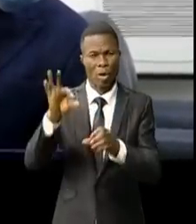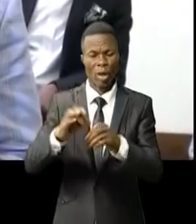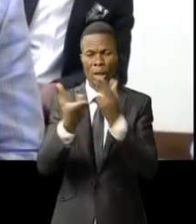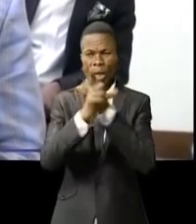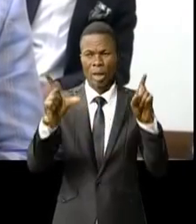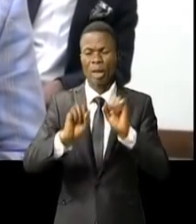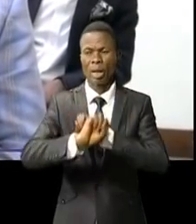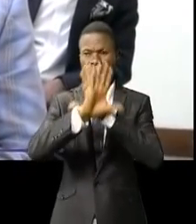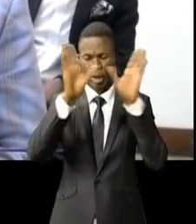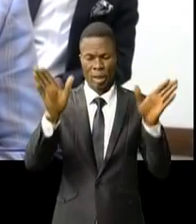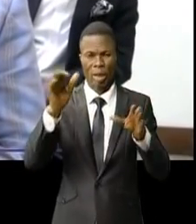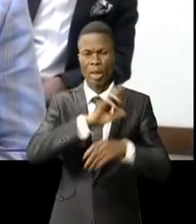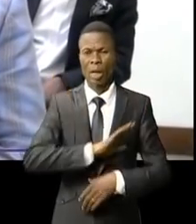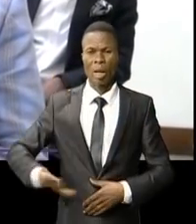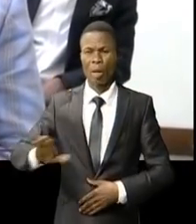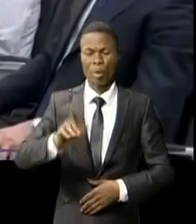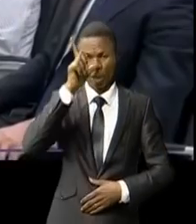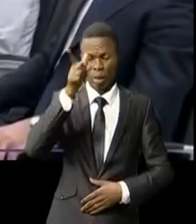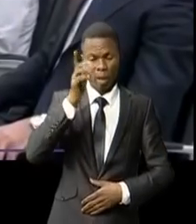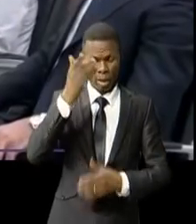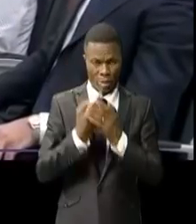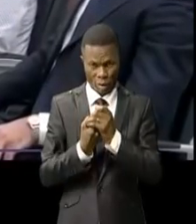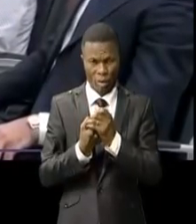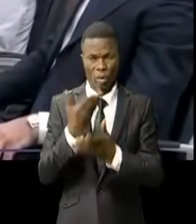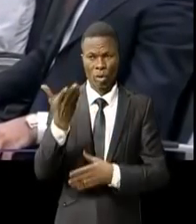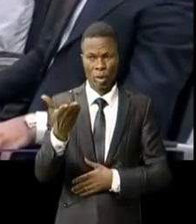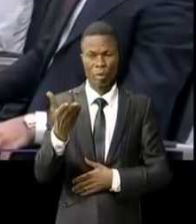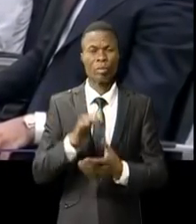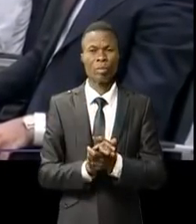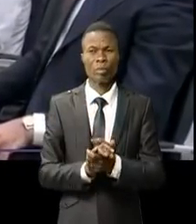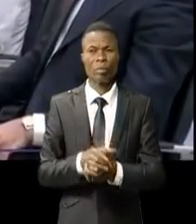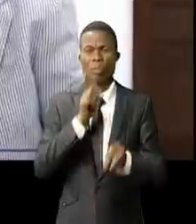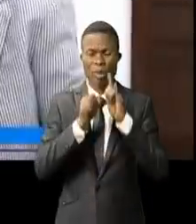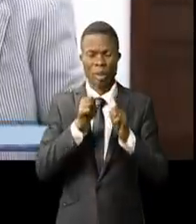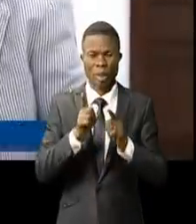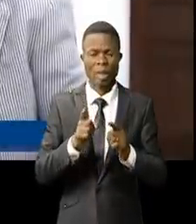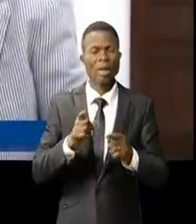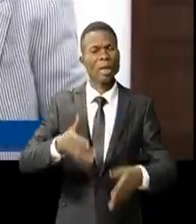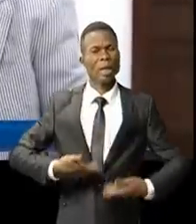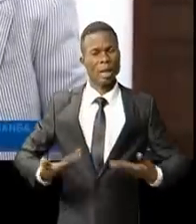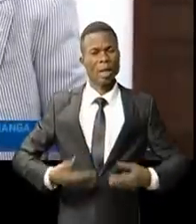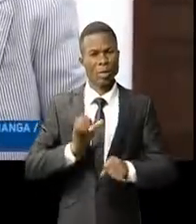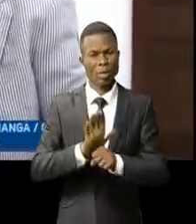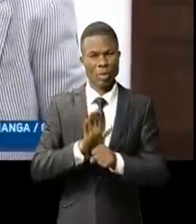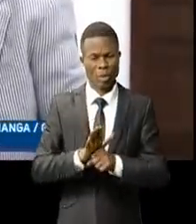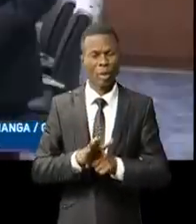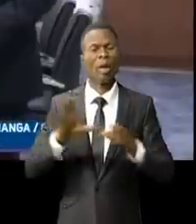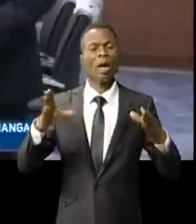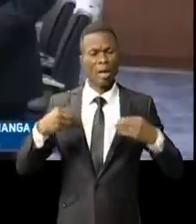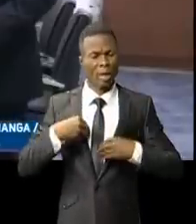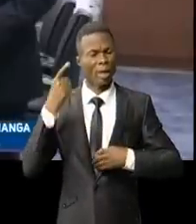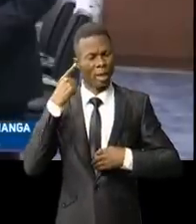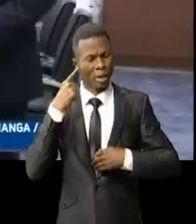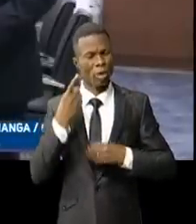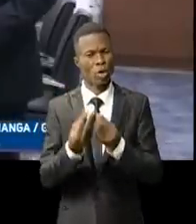et transparentes en Libye dans les prochains jours. Il repart dans son pays avec le sentiment d'avoir été écouté et